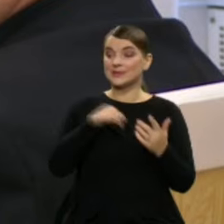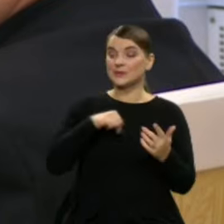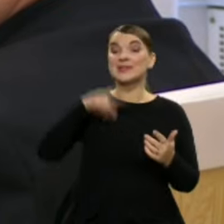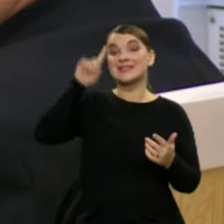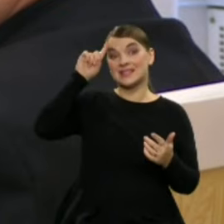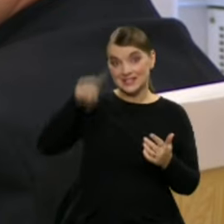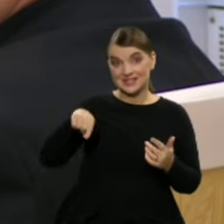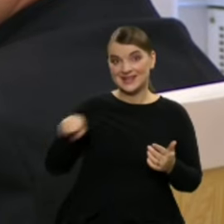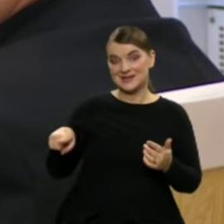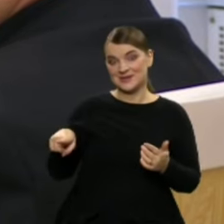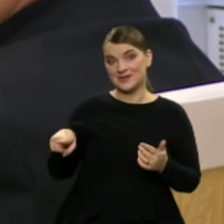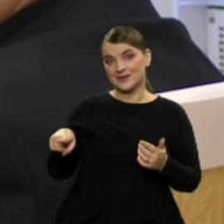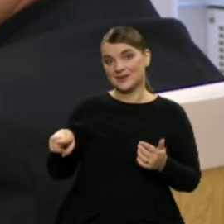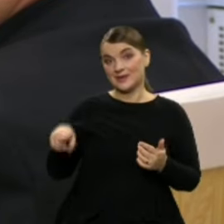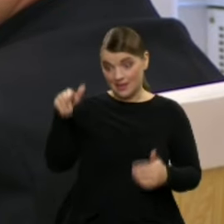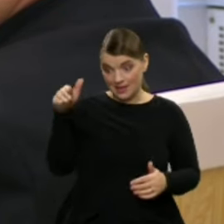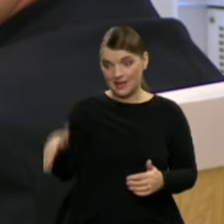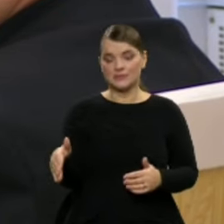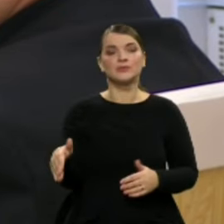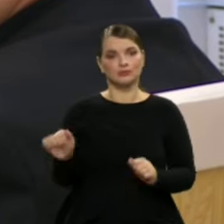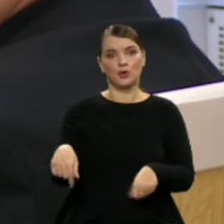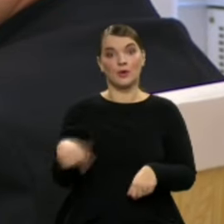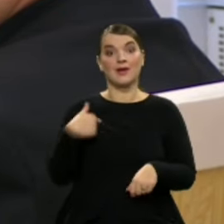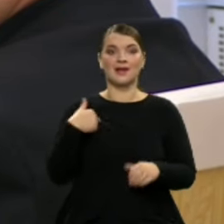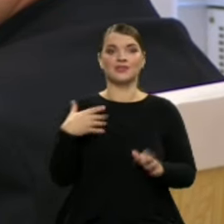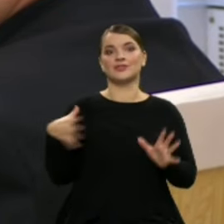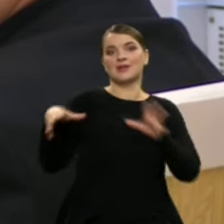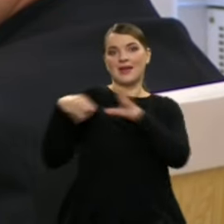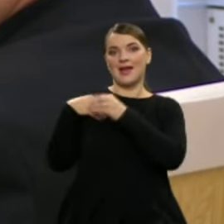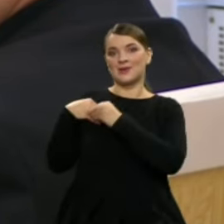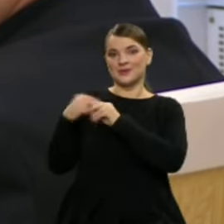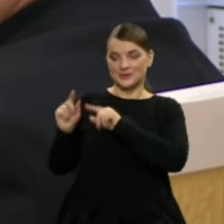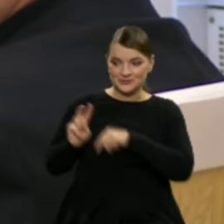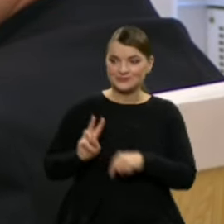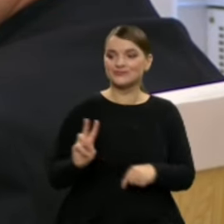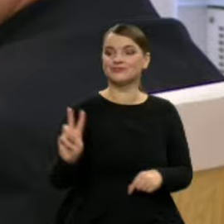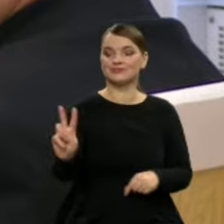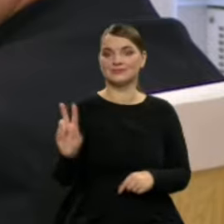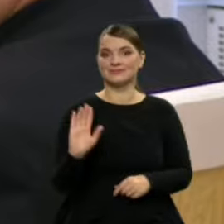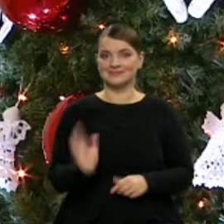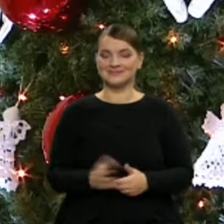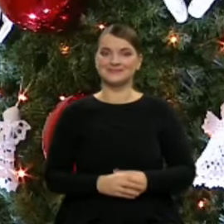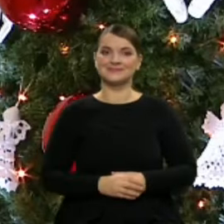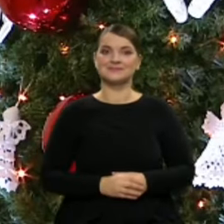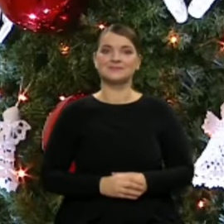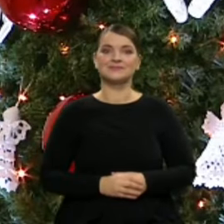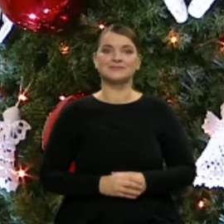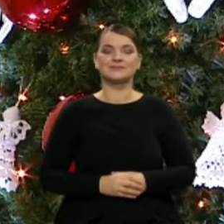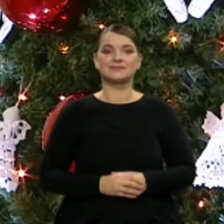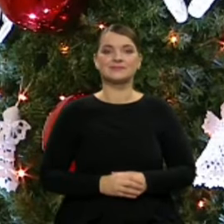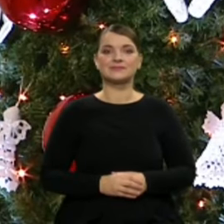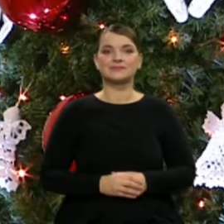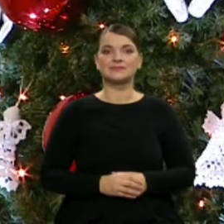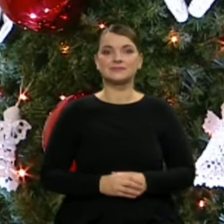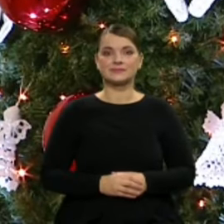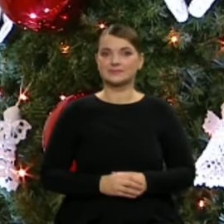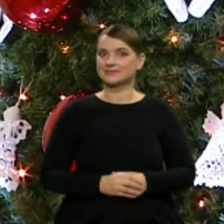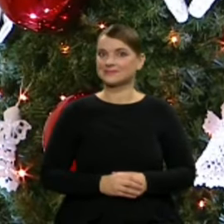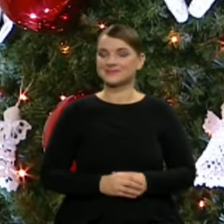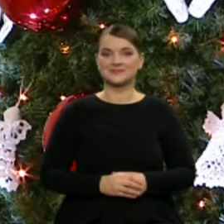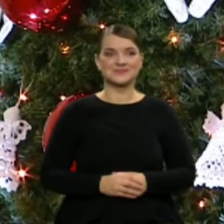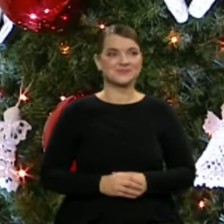reiškia, tu turi daryti tai, o aš eisiu kartu. Ir Na, gink